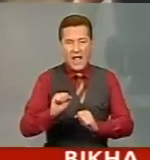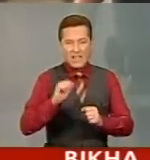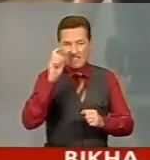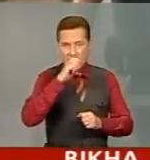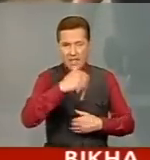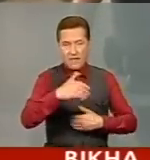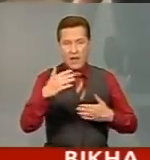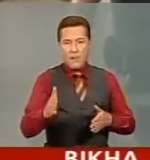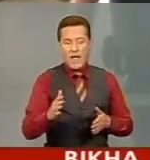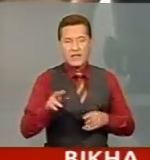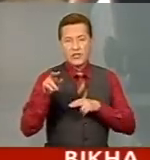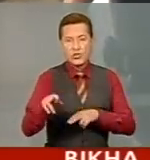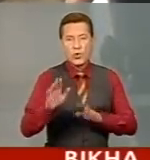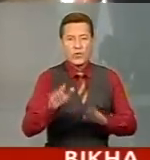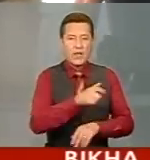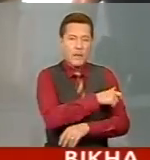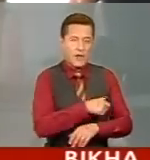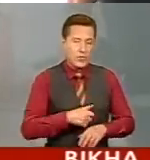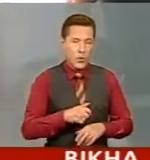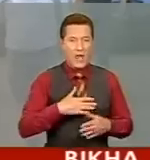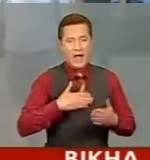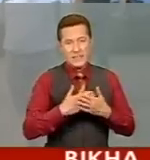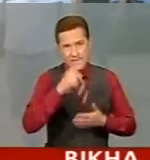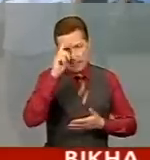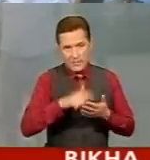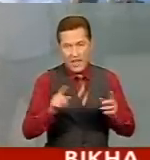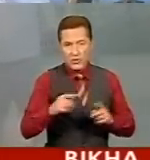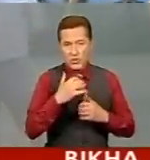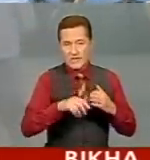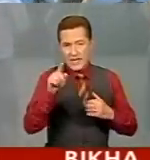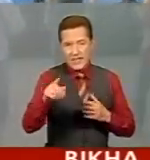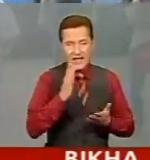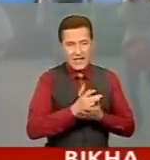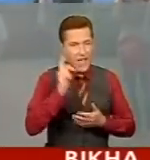периметром чергують лише патрульні, хоча активісти певні, що і серед них є перевертні.